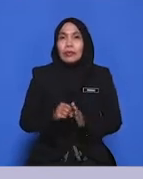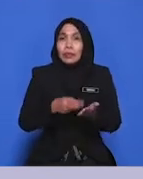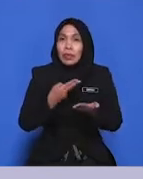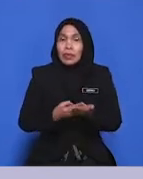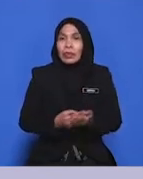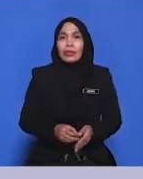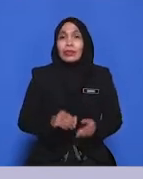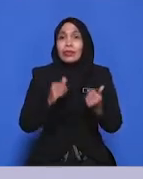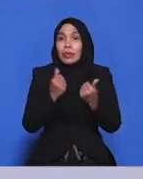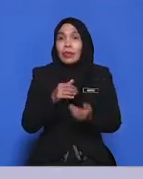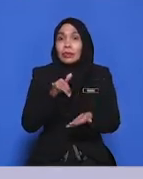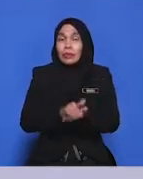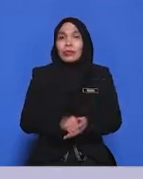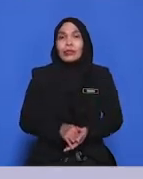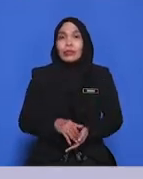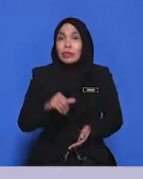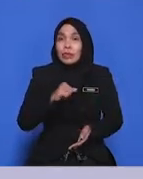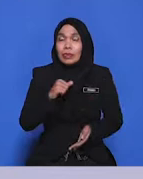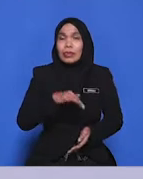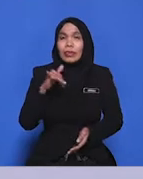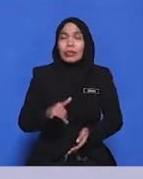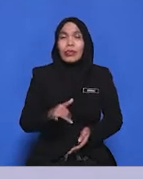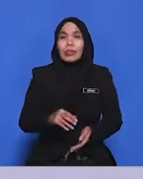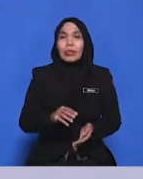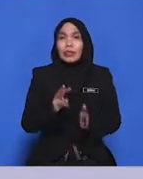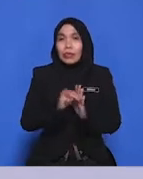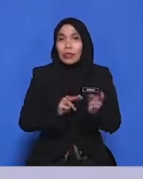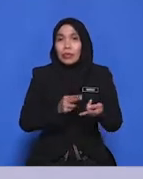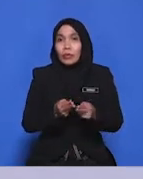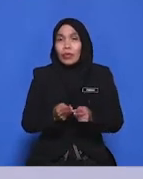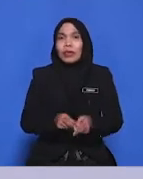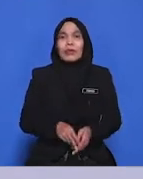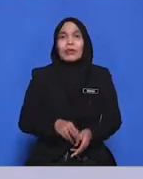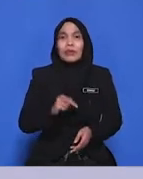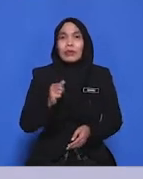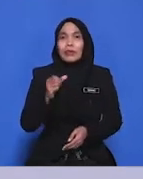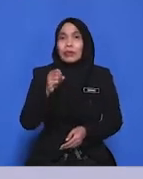sini jelaslah kepada kita untuk berjaya dan melakukan islah,